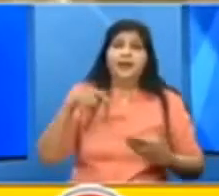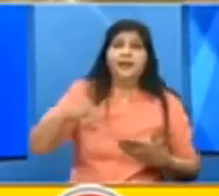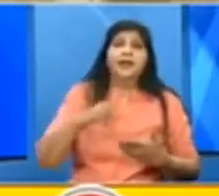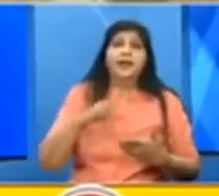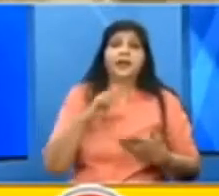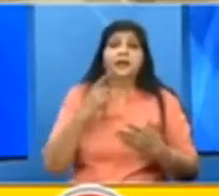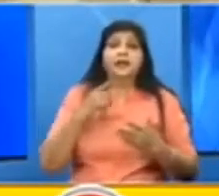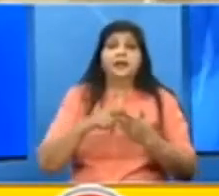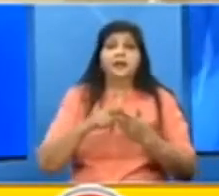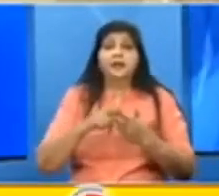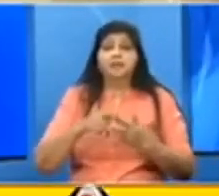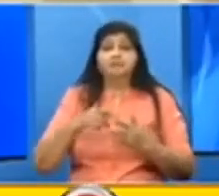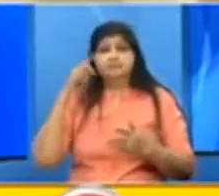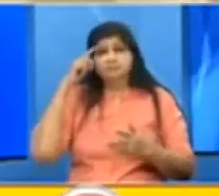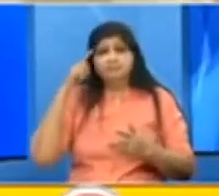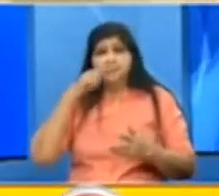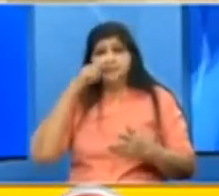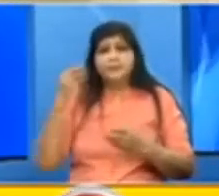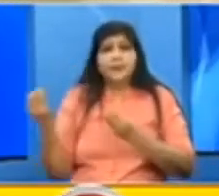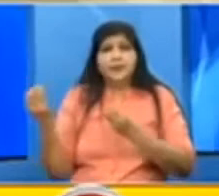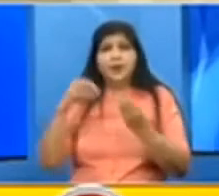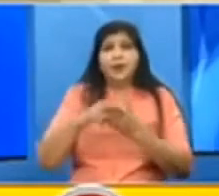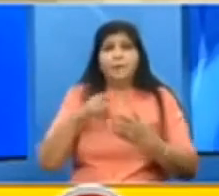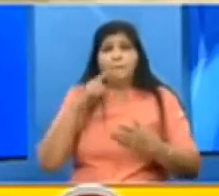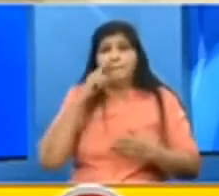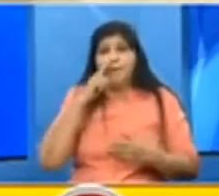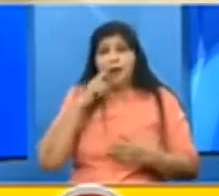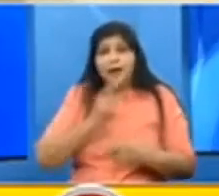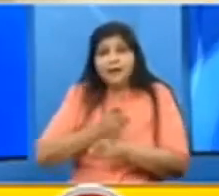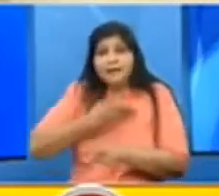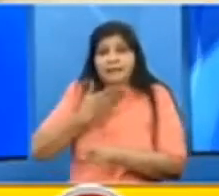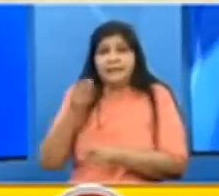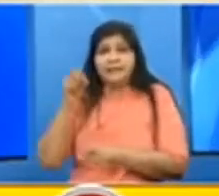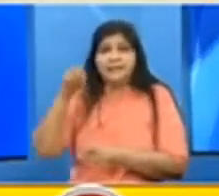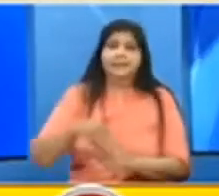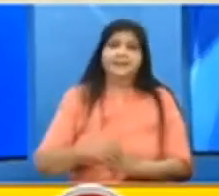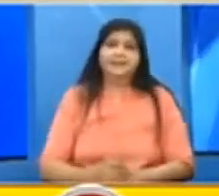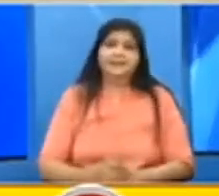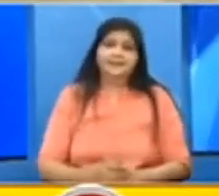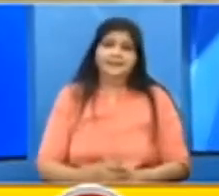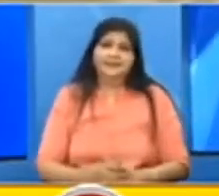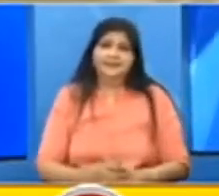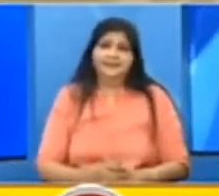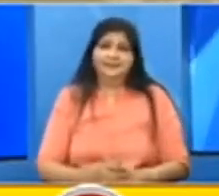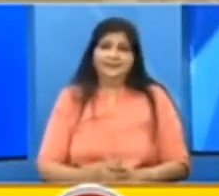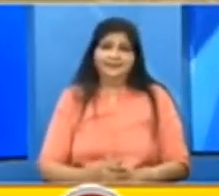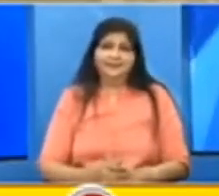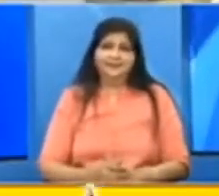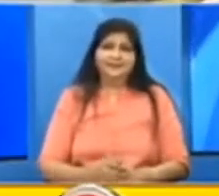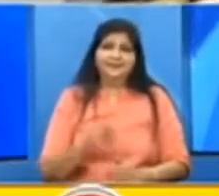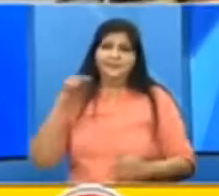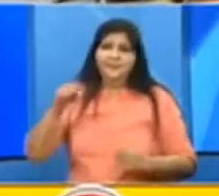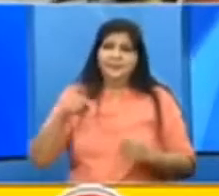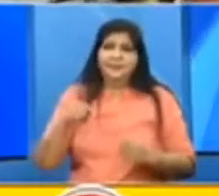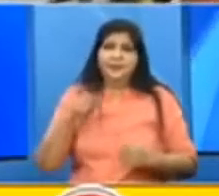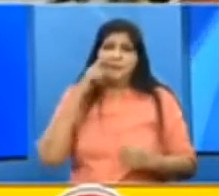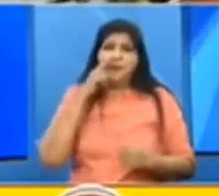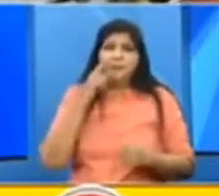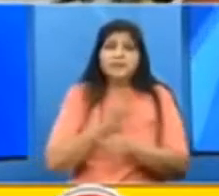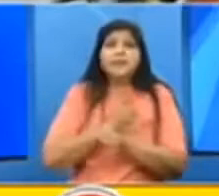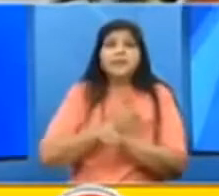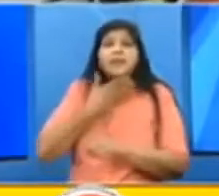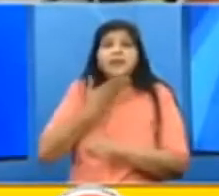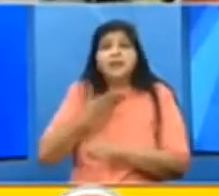सबसे बड़ी प्रेरणा कौन है? सर मेरी मम्मी है सबसे बड़ी प्रेरणा तो मेरी। वाह। अच्छा, आप मम्मी से क्या सीख रही